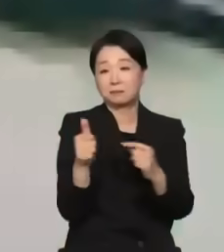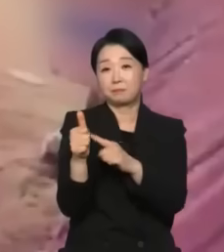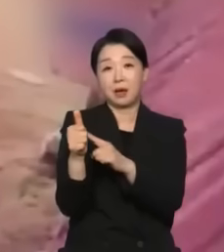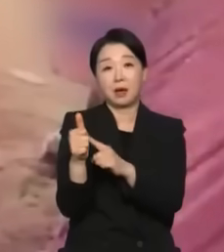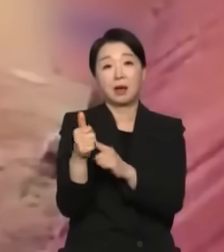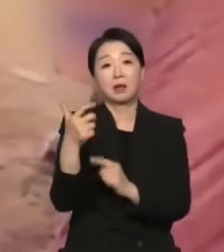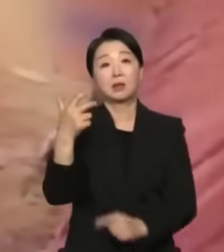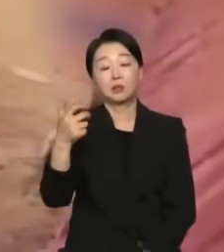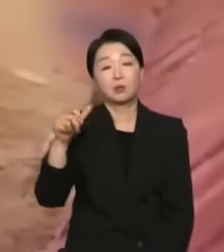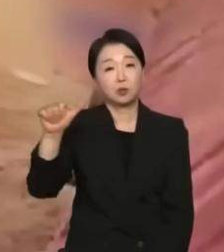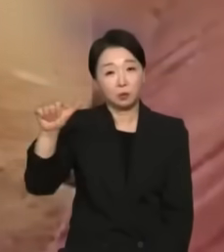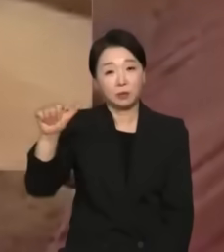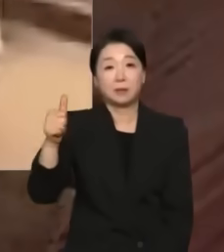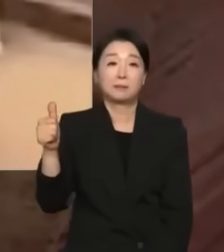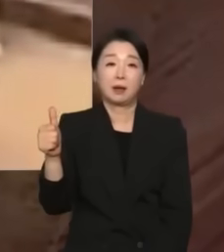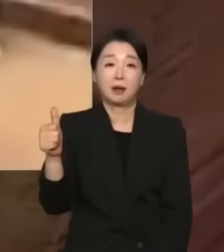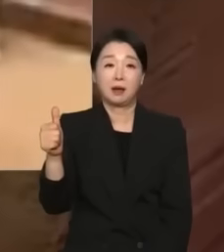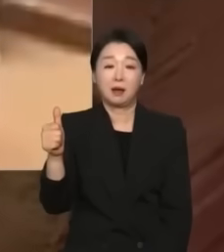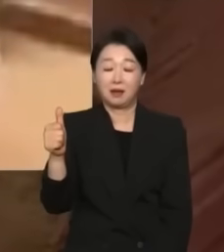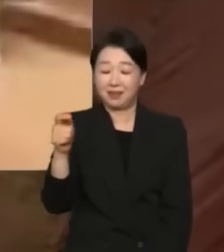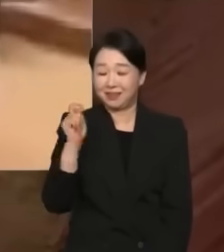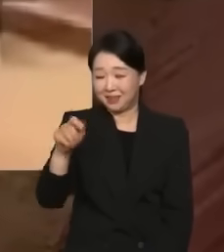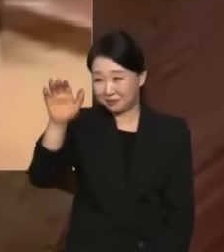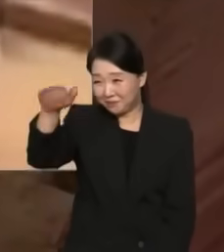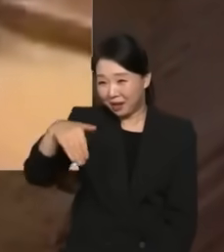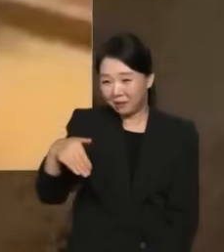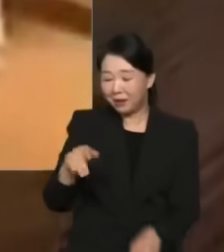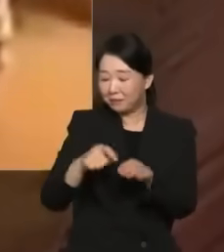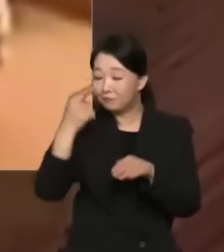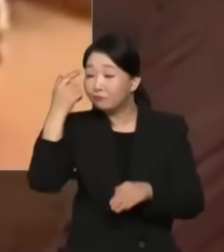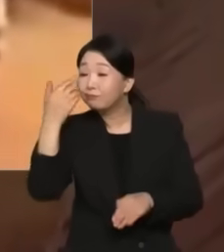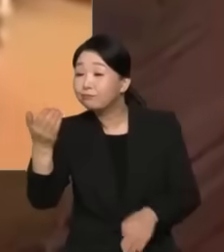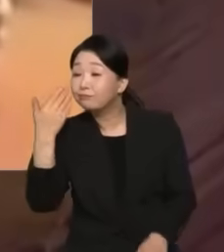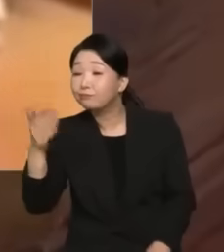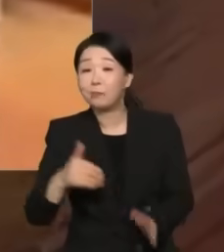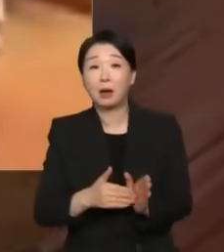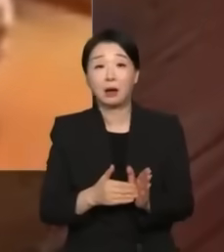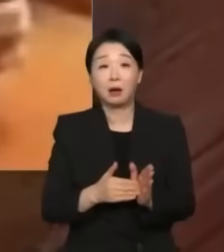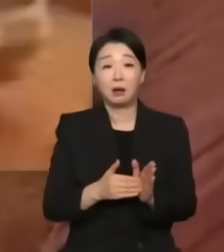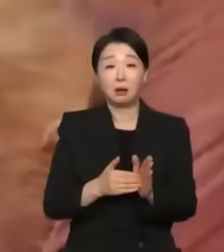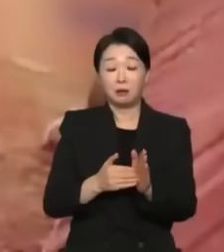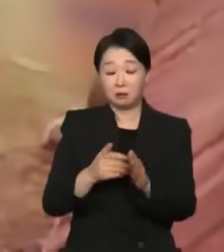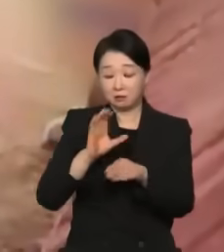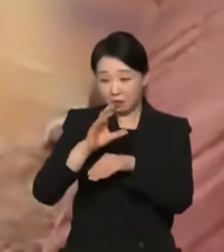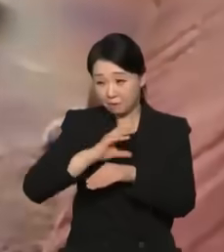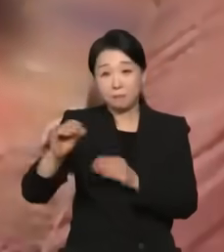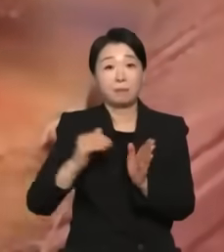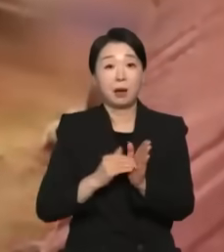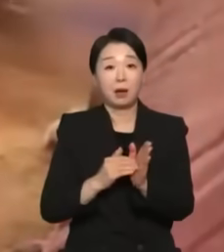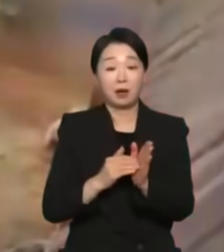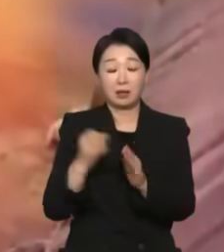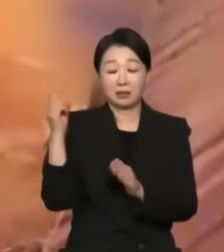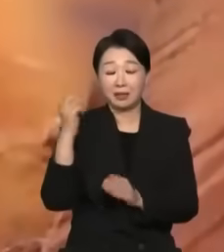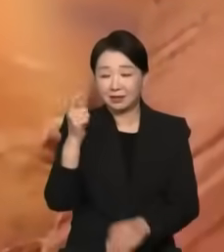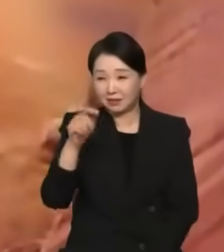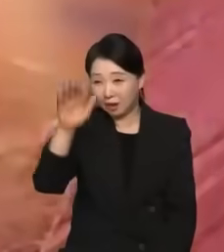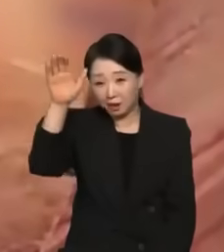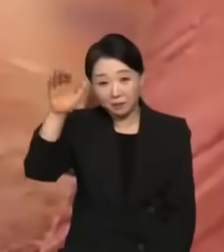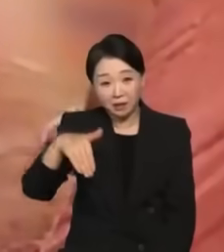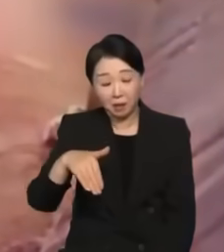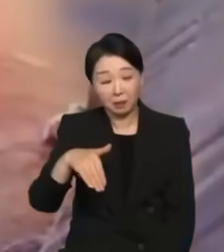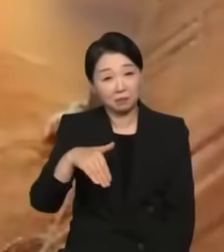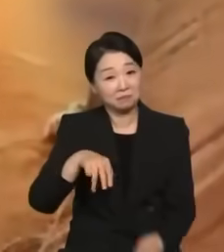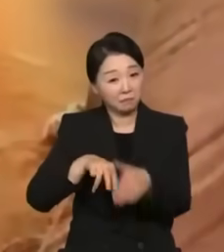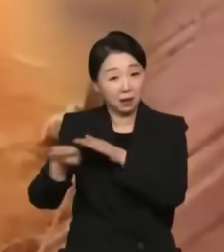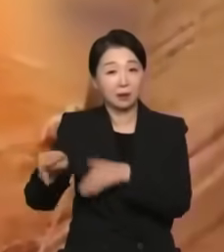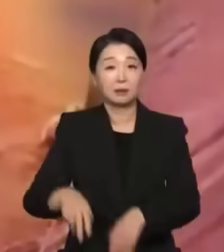씨입니다. 택시를 잡아 앞문을 열고 뭔가를 묻습니다. 차가 그냥 떠나고 이 씨는 다시 택시를 잡으러